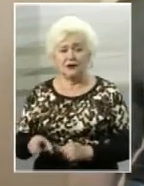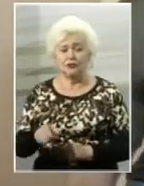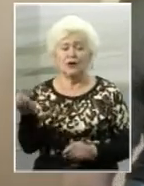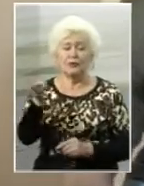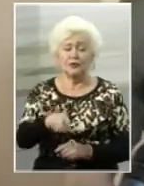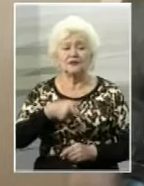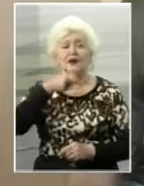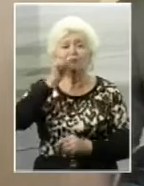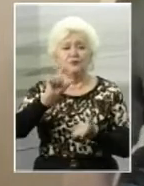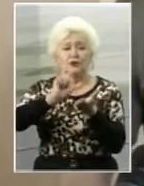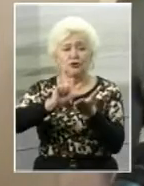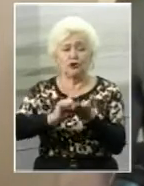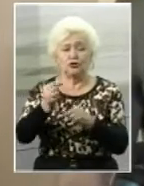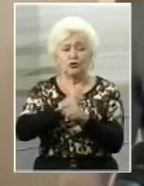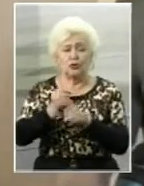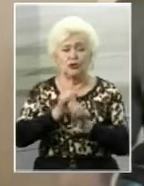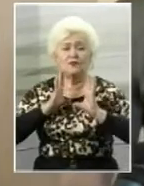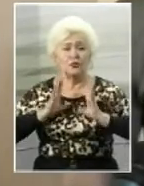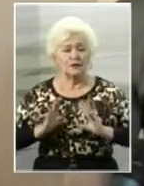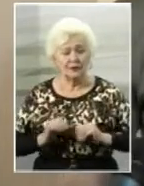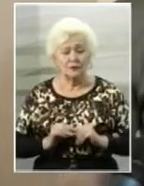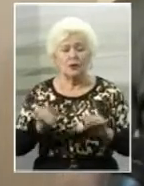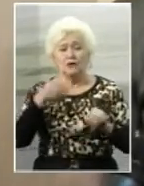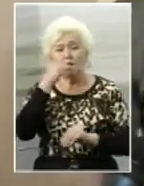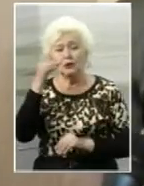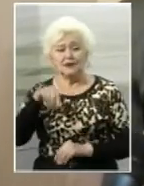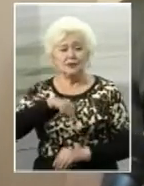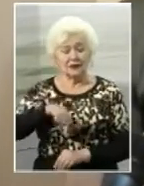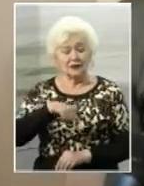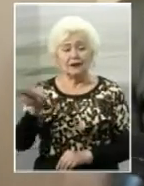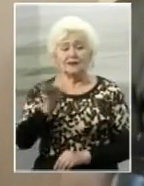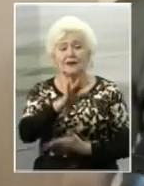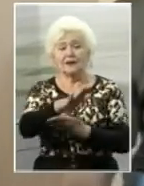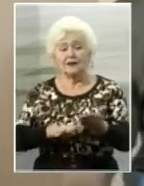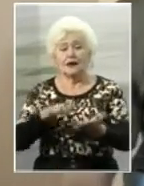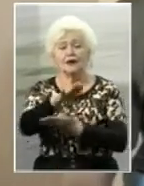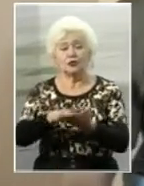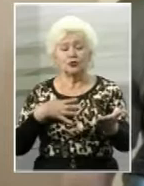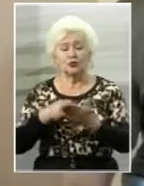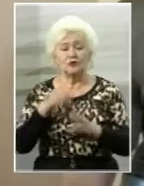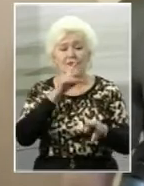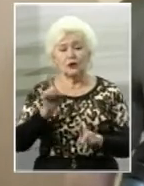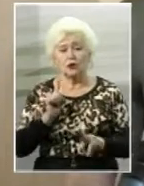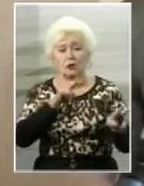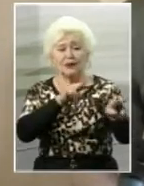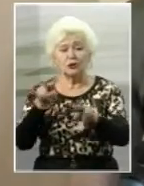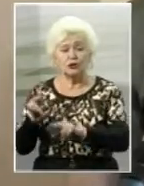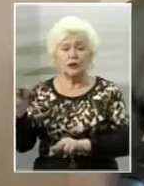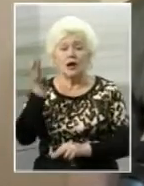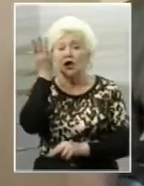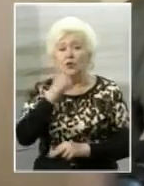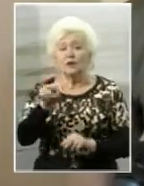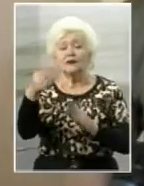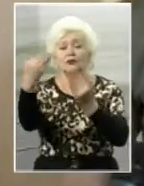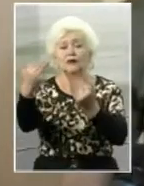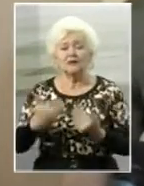випити чашечку кави, заспокоїтися, трішки там поліпшити собі настрій і далі продовжувати своє патрулювання. І вже коли до них